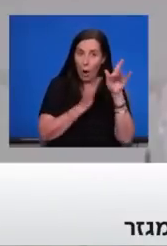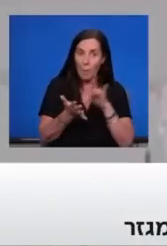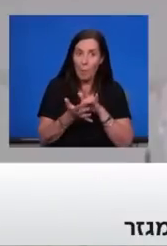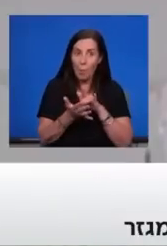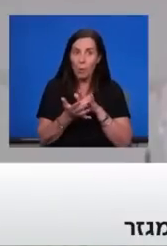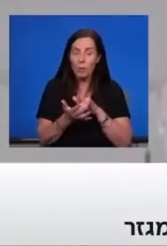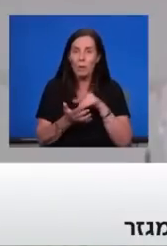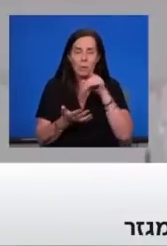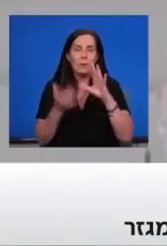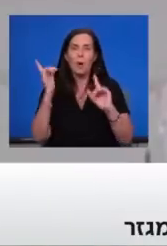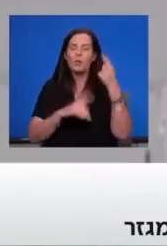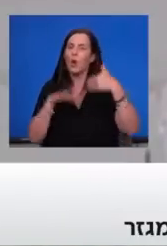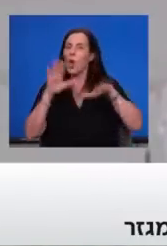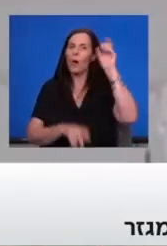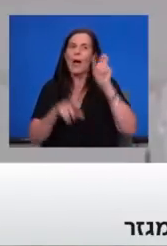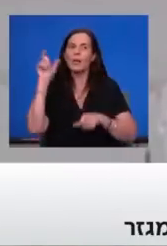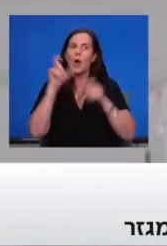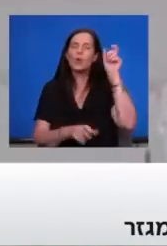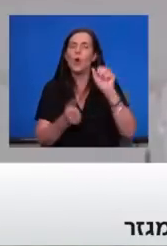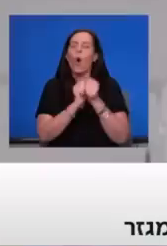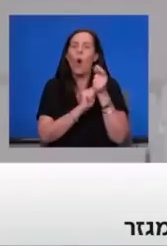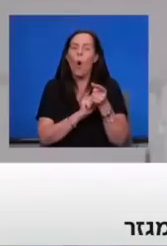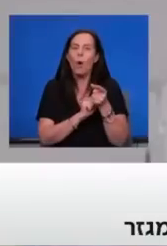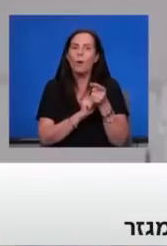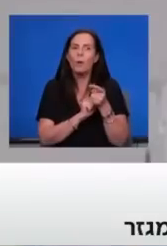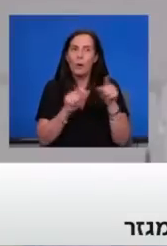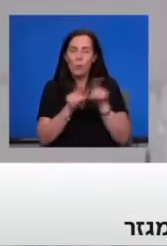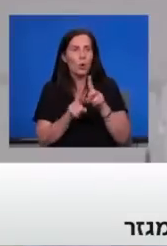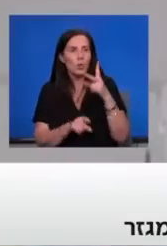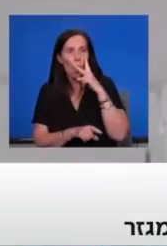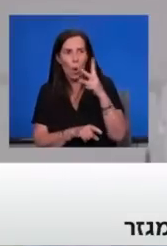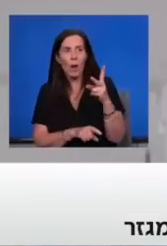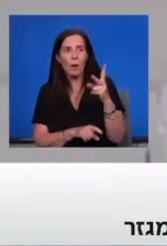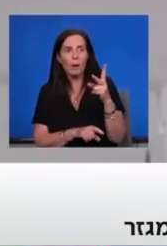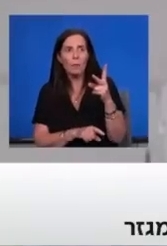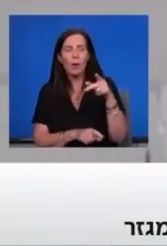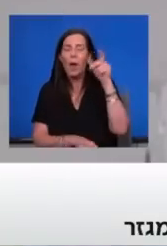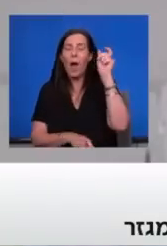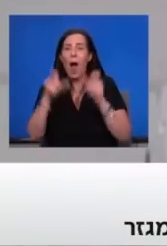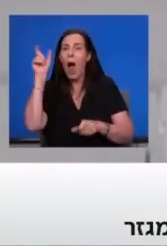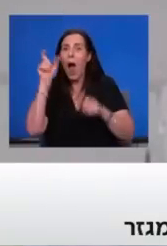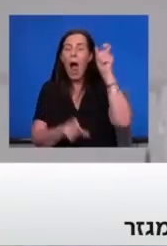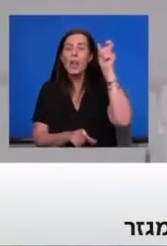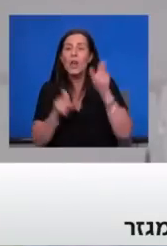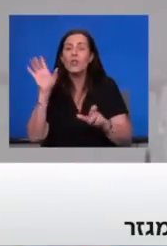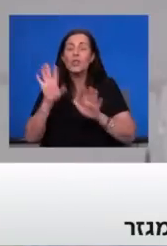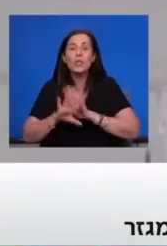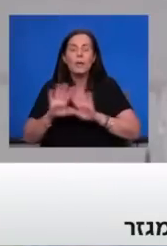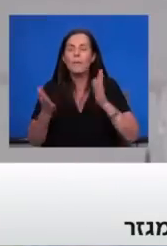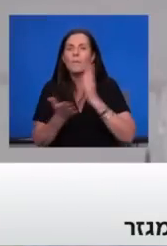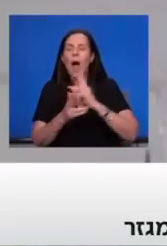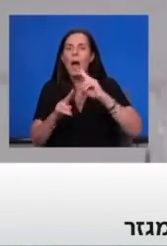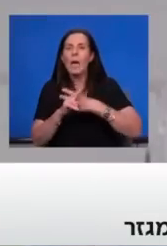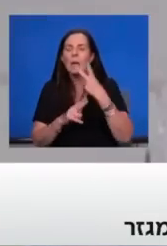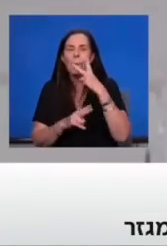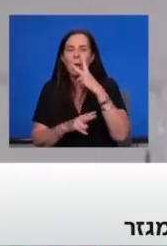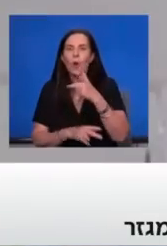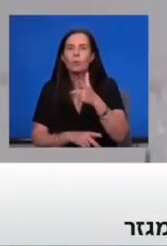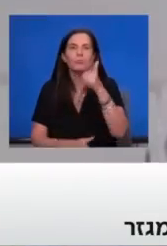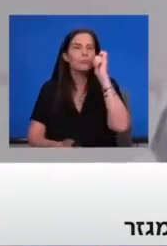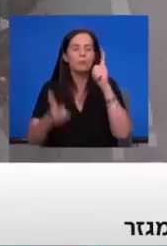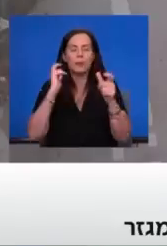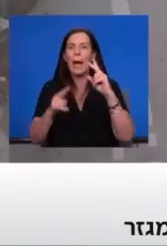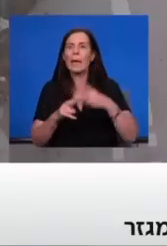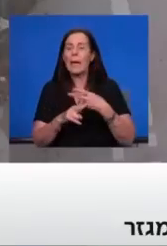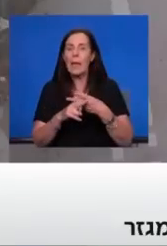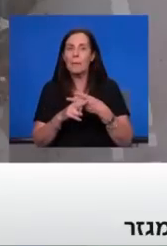כי זה מה שקורה למרבית האנשים, או כמו שאנחנו רואים בתמונה, אנשים שם רגילים לראות את הנשק הזה שלוף בחוץ,